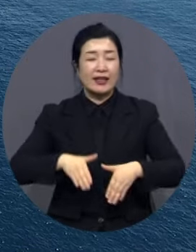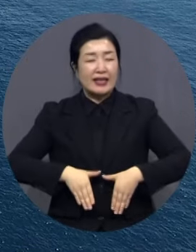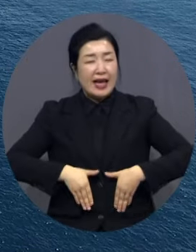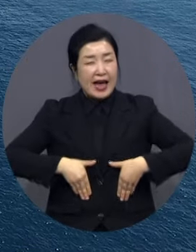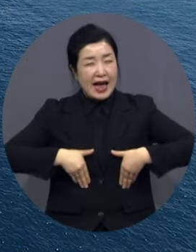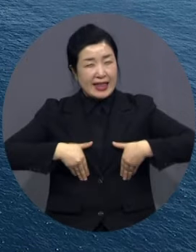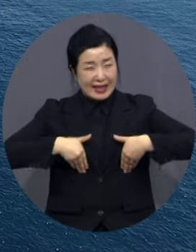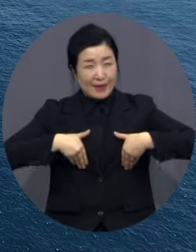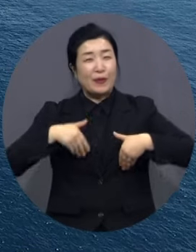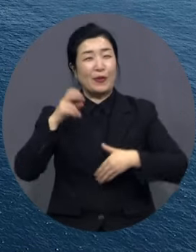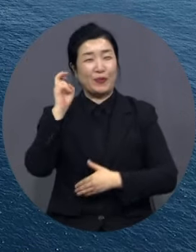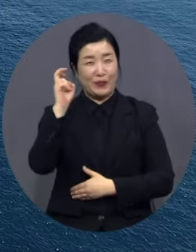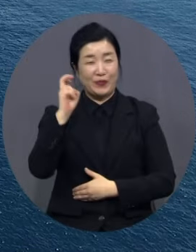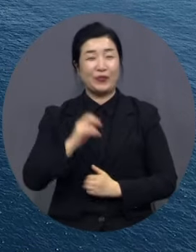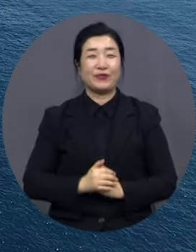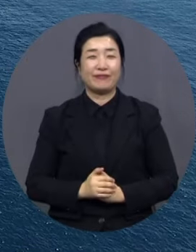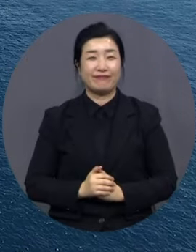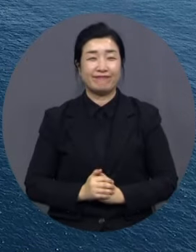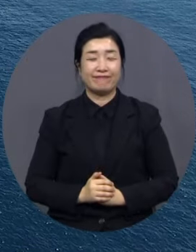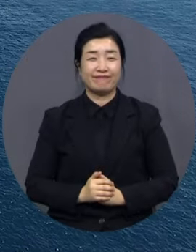봄날씨가 예상됩니다